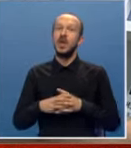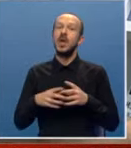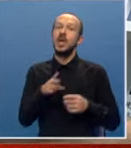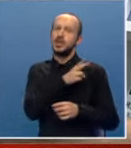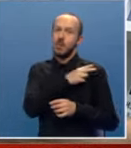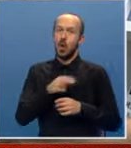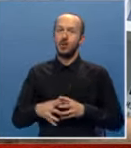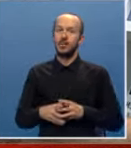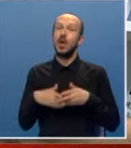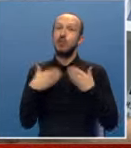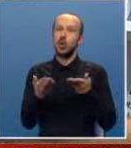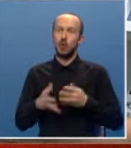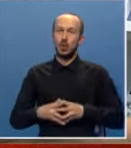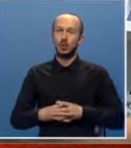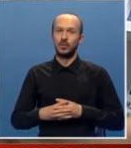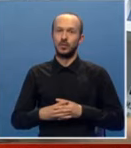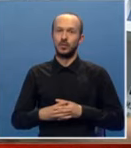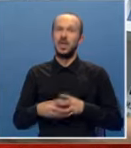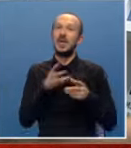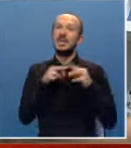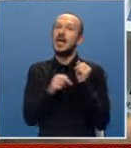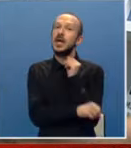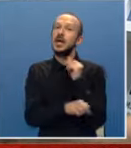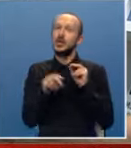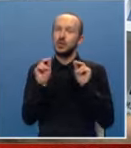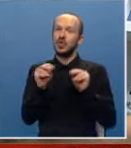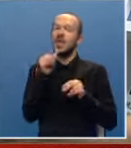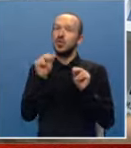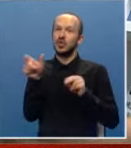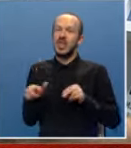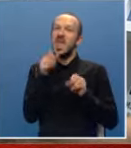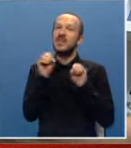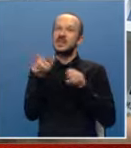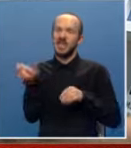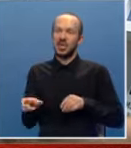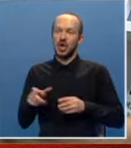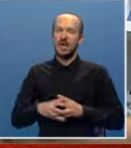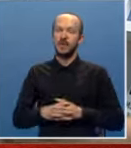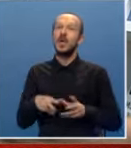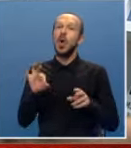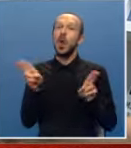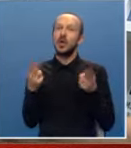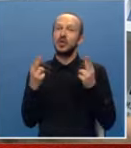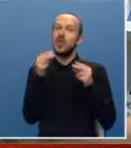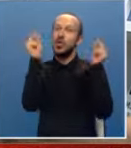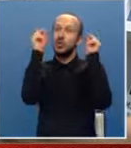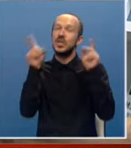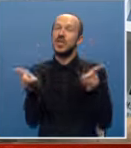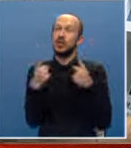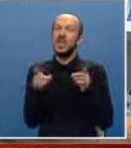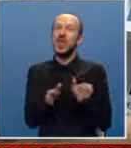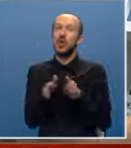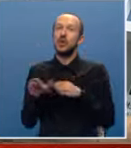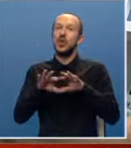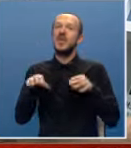imamo ponudu za studente učitelje i za studente vaspitače, da im olakšamo učenje muzike,